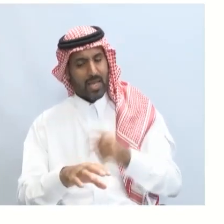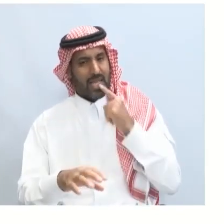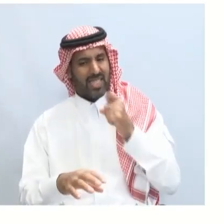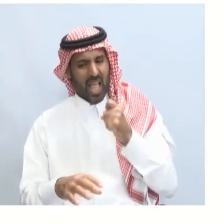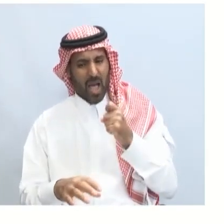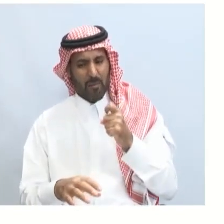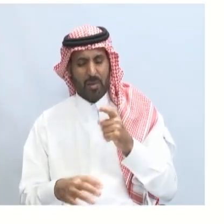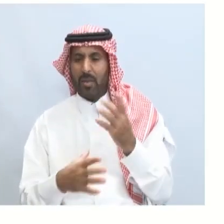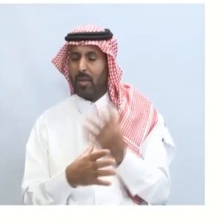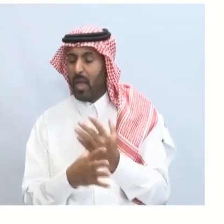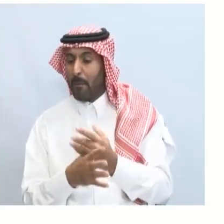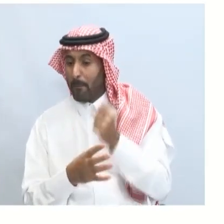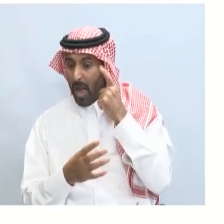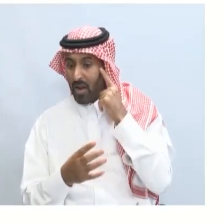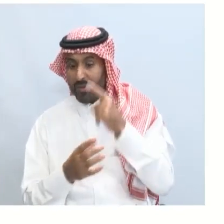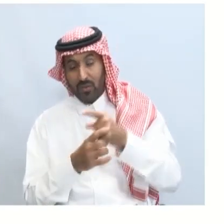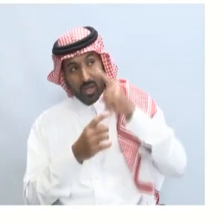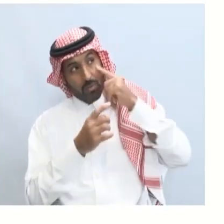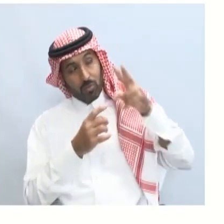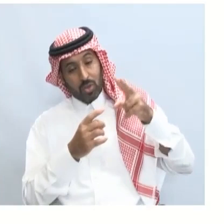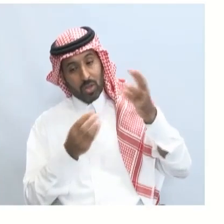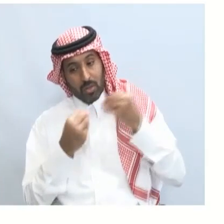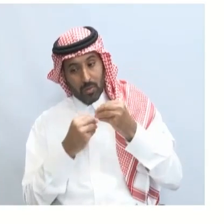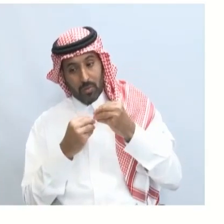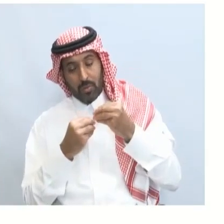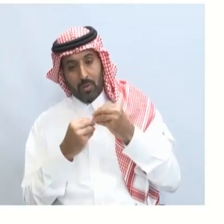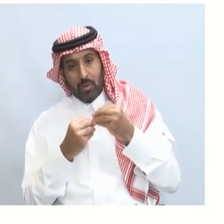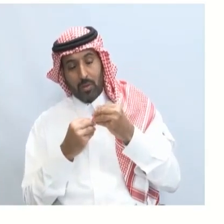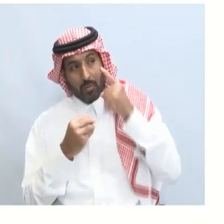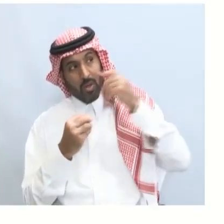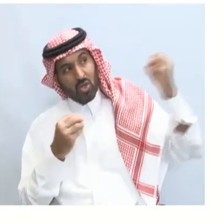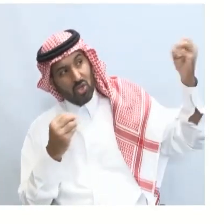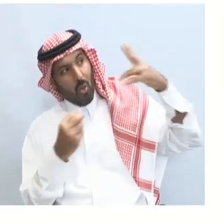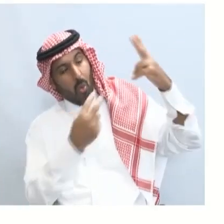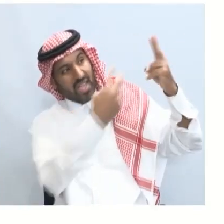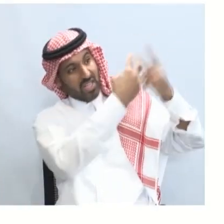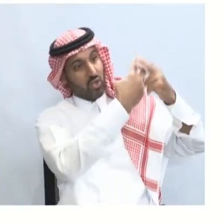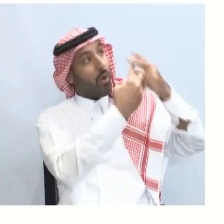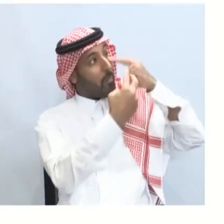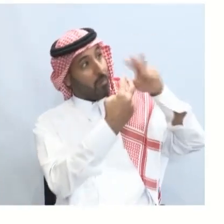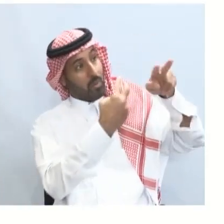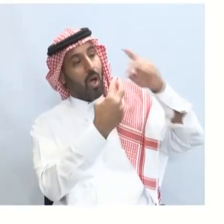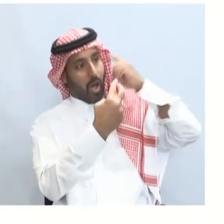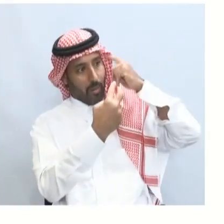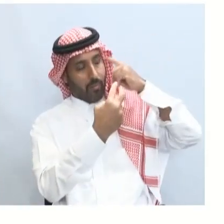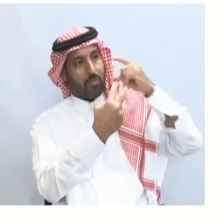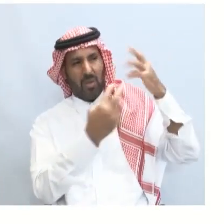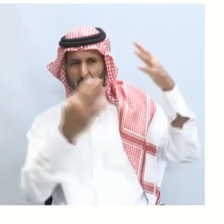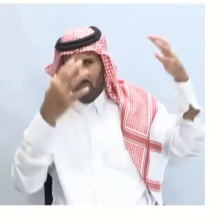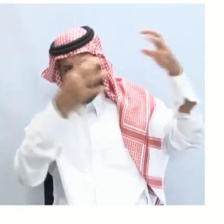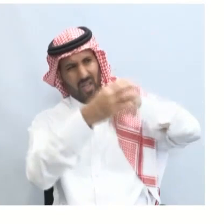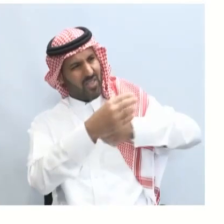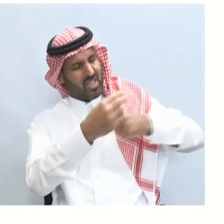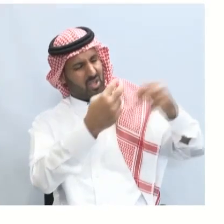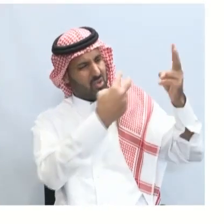الفلكيين بالكون تاتي بالكامل تقريبا من ضوء النجوم ومن دون اي